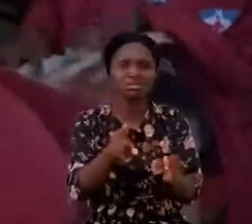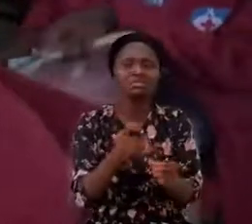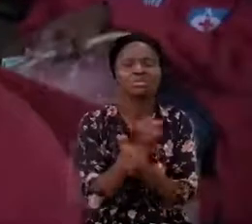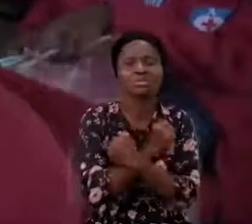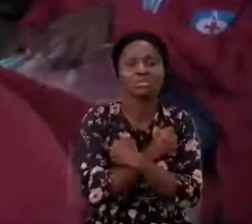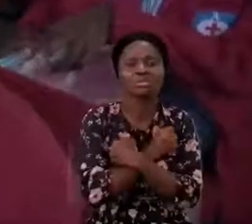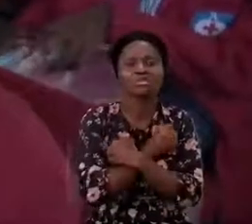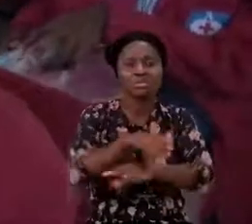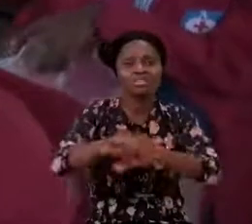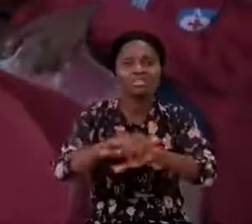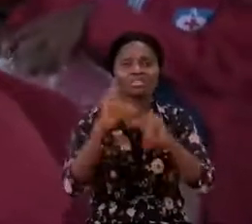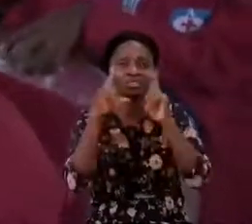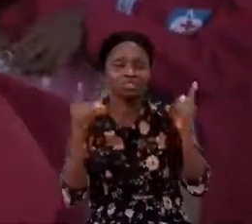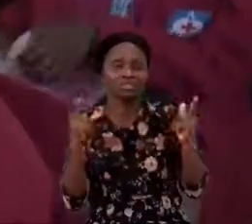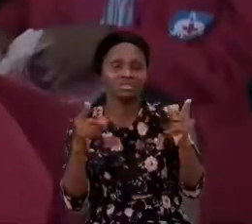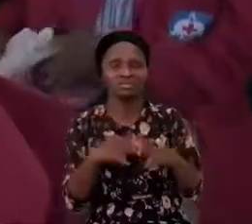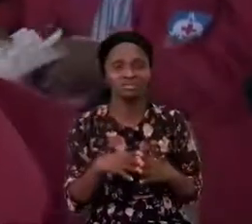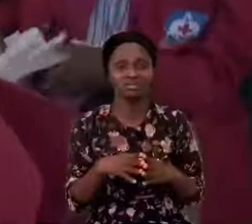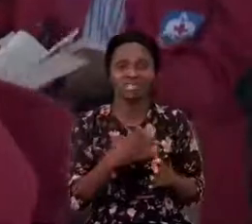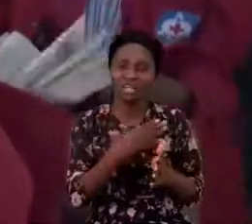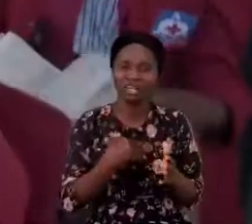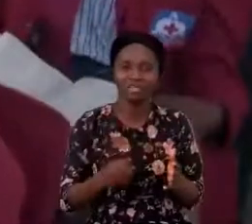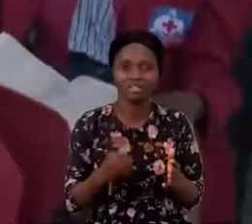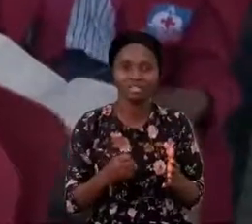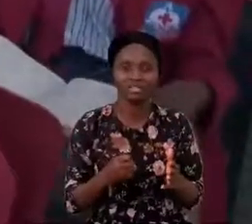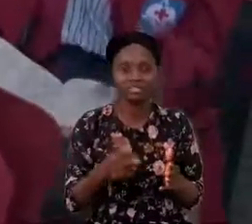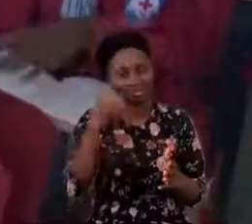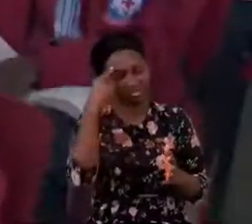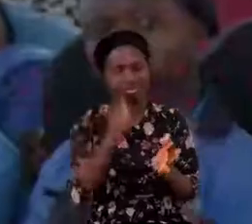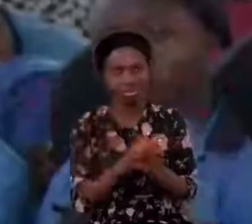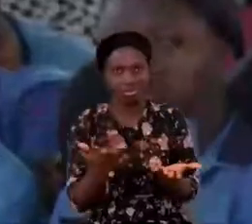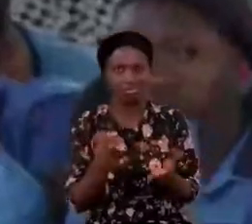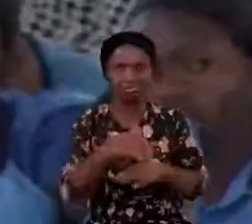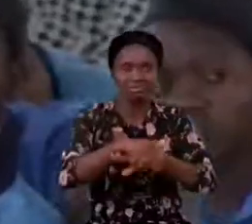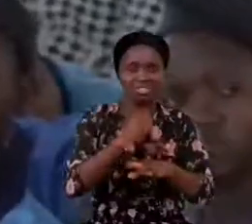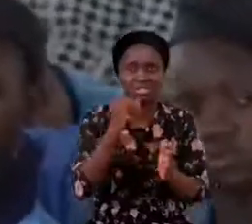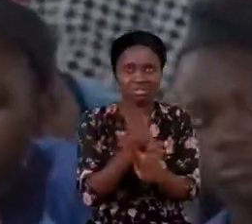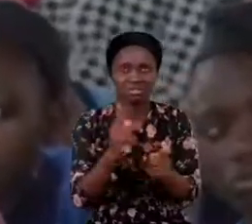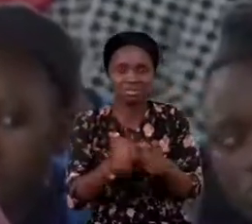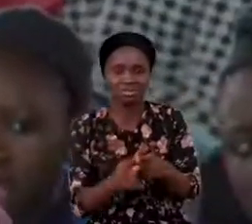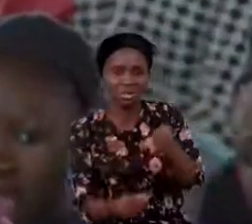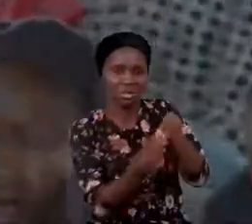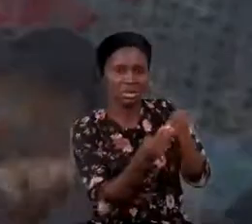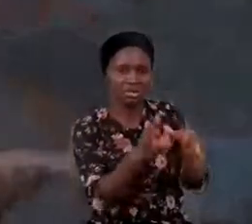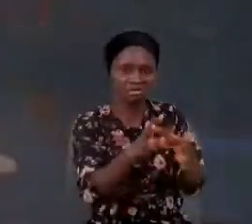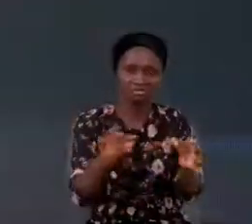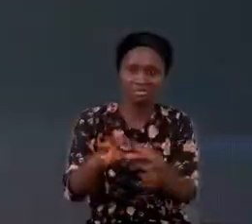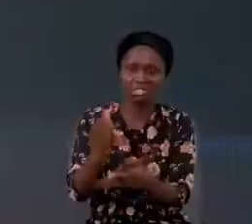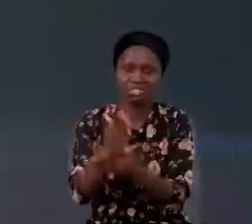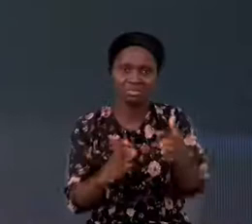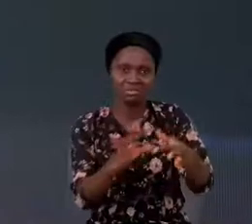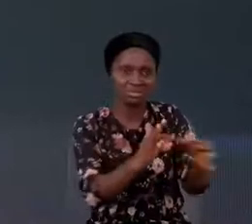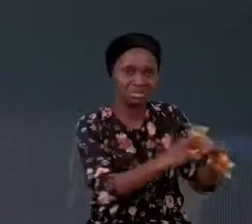là, à conjuguer le verbe. Voici la phrase, voici l'adjectif. Ceci, c'est l'adverbe. Quelle est la différence